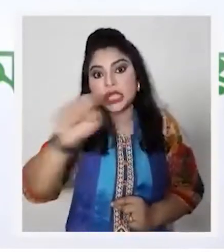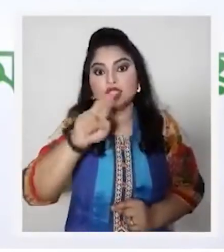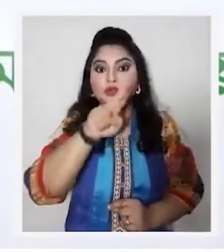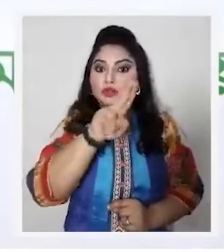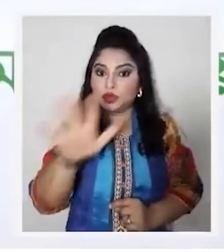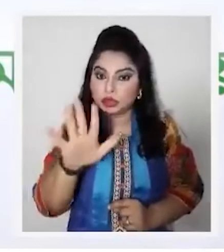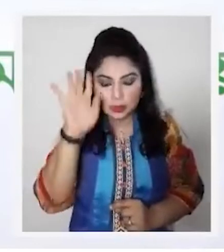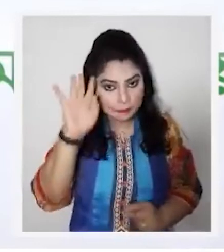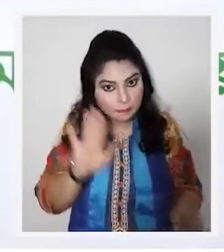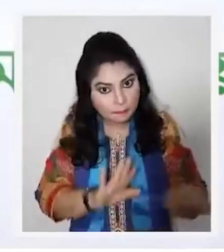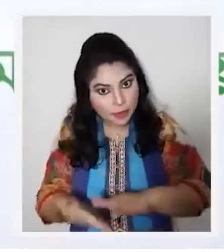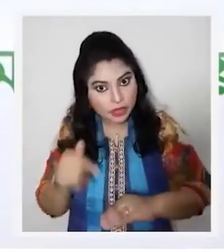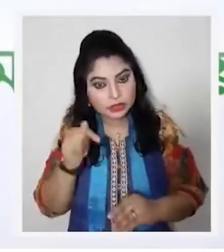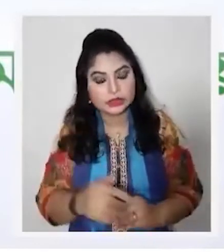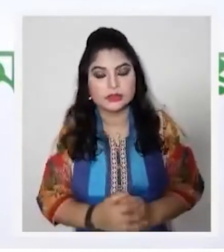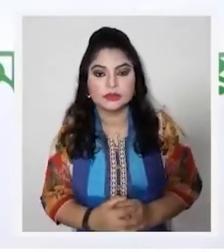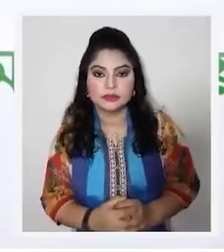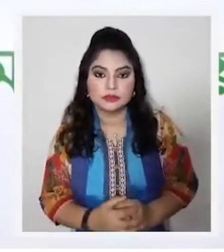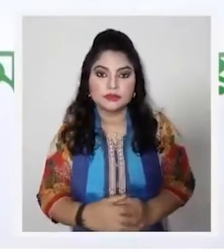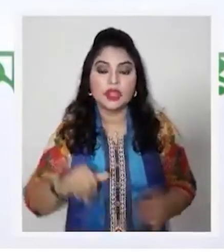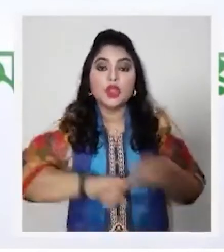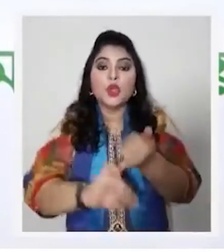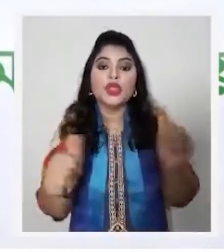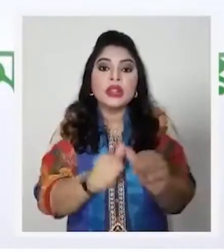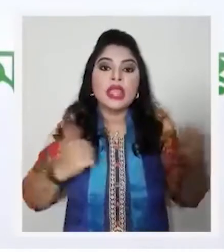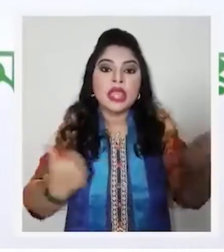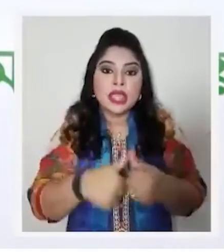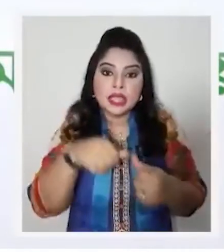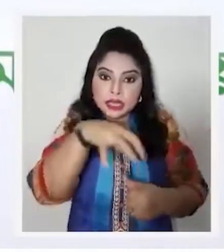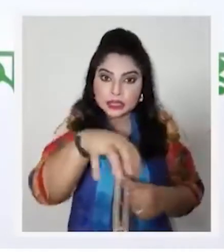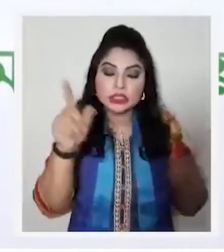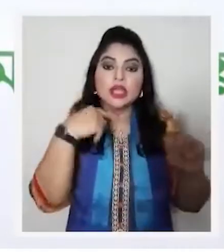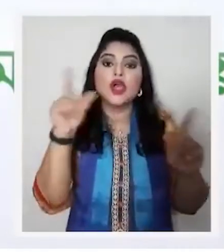24 ঘন্টায় মৃত্যুবরণ করেছেন সারা বিশ্বে 4,925 জন এবং এ পর্যন্ত